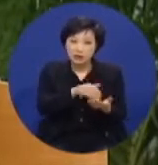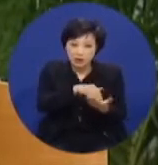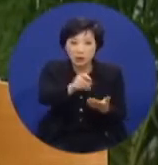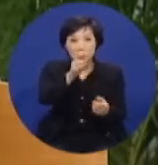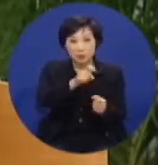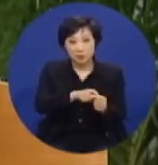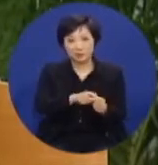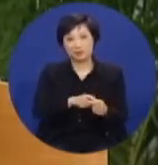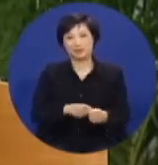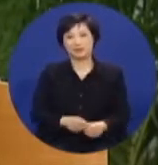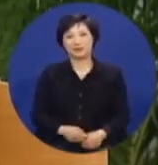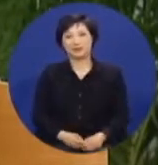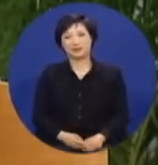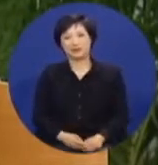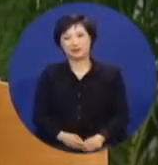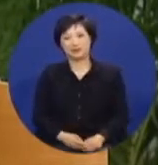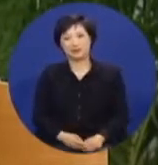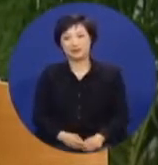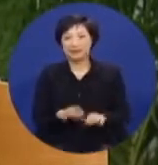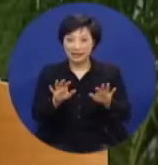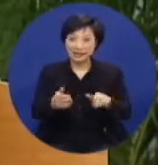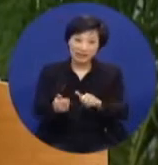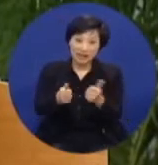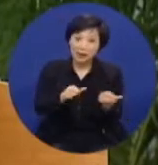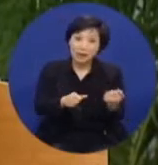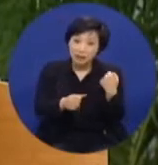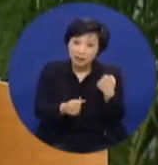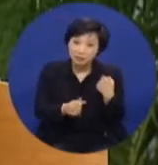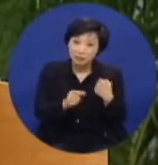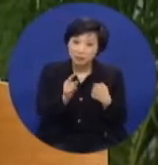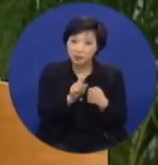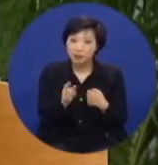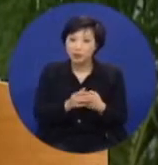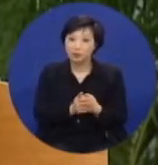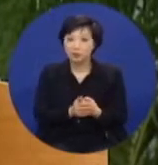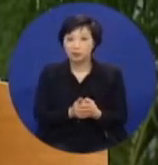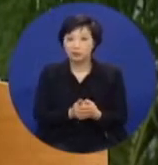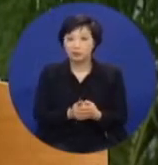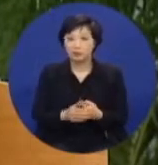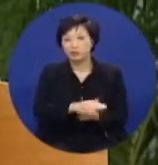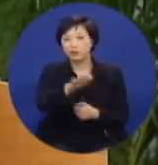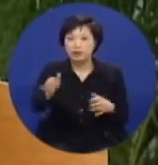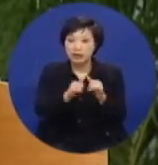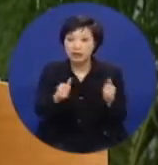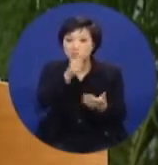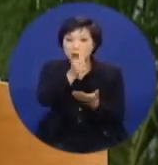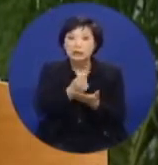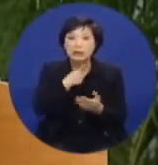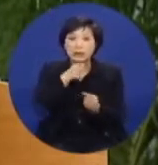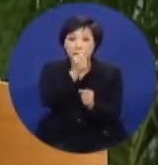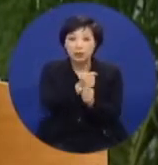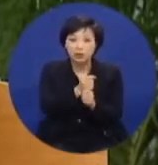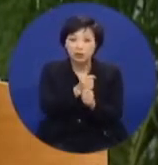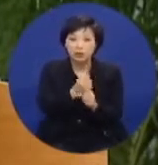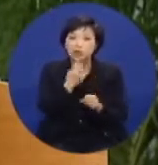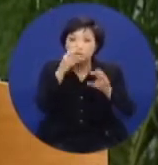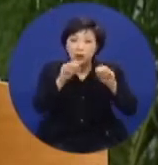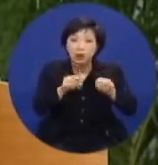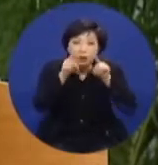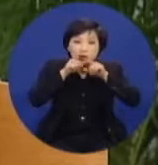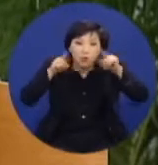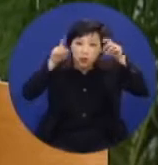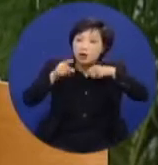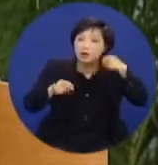하시며 사망 의 수역 세로 지킴 & 도주 저도 쭉 보내는